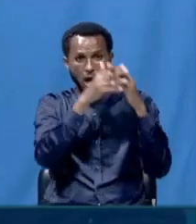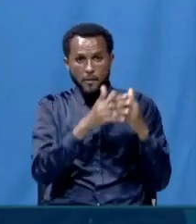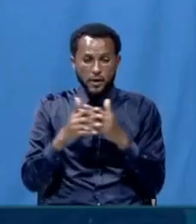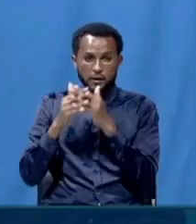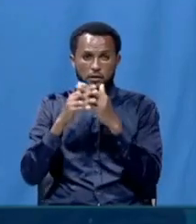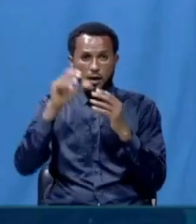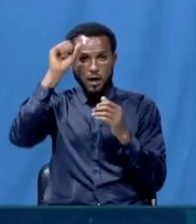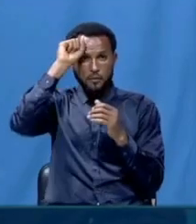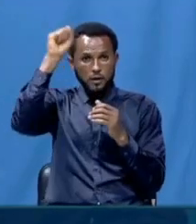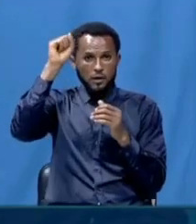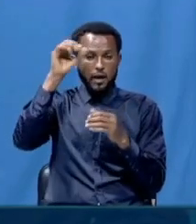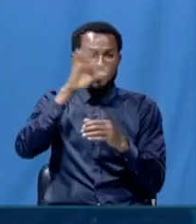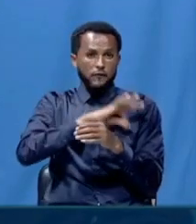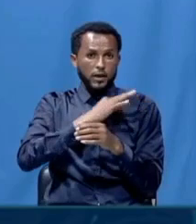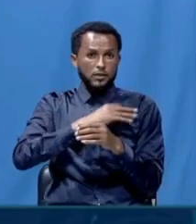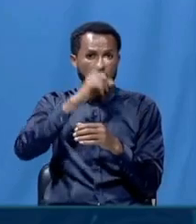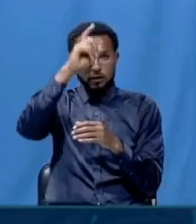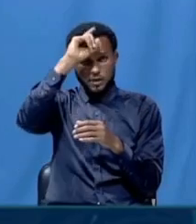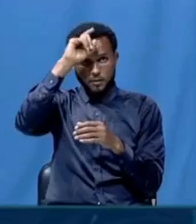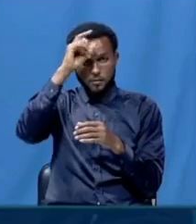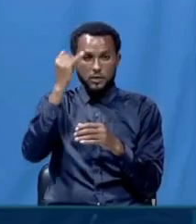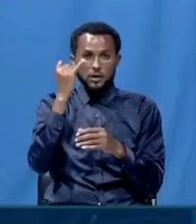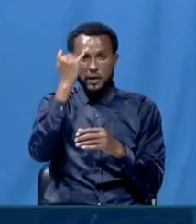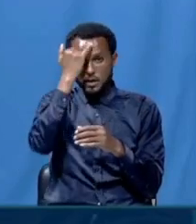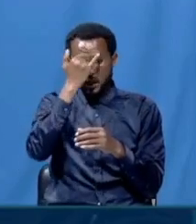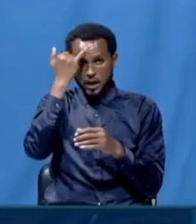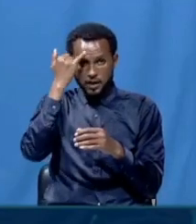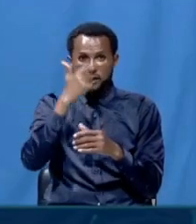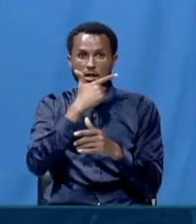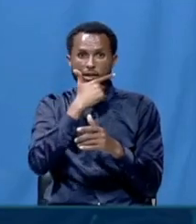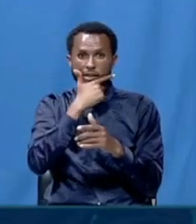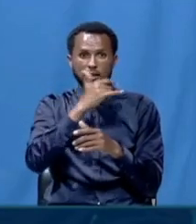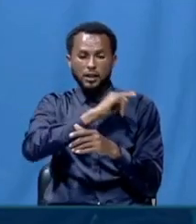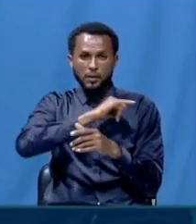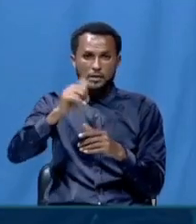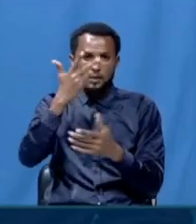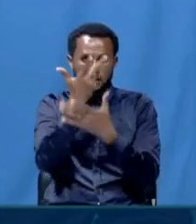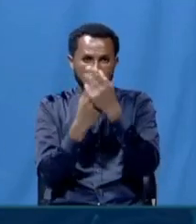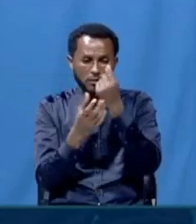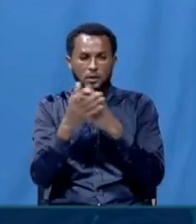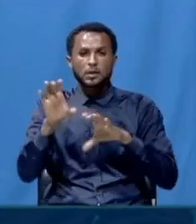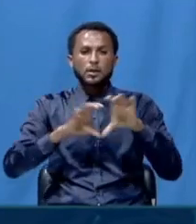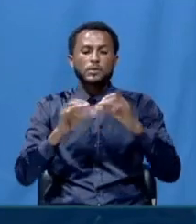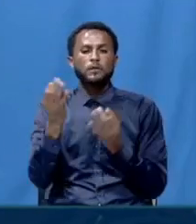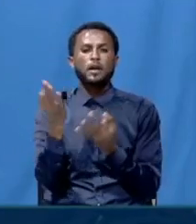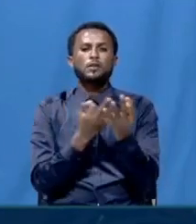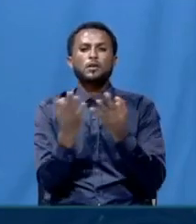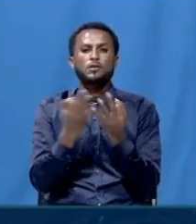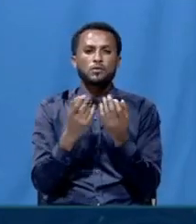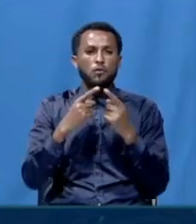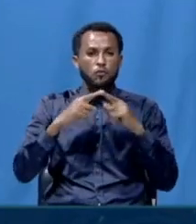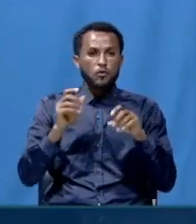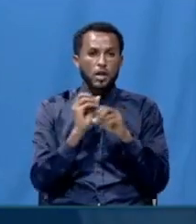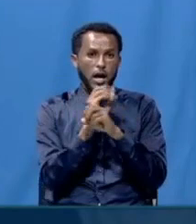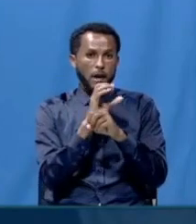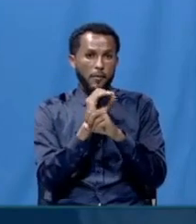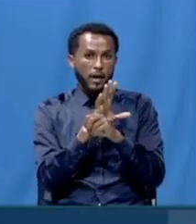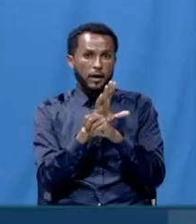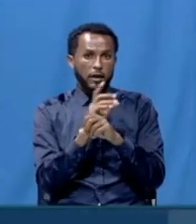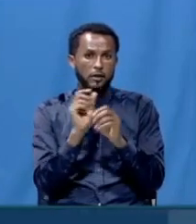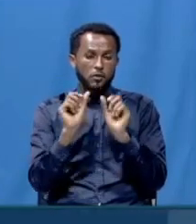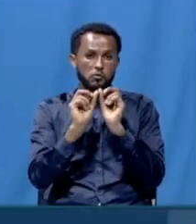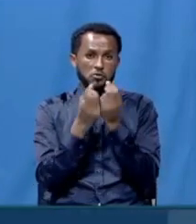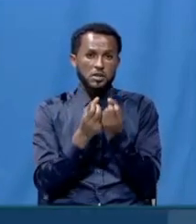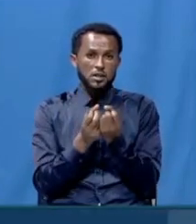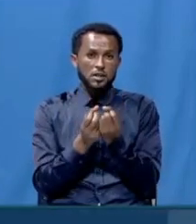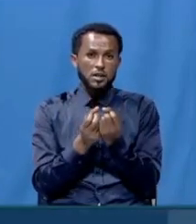ምስ አምባሳደራት ፈረንሳይ ጀርመን ጣልያንን እንግሊዝን እውን ተመሳሳሊ ዘተ ከም ዝገበራ ተገሊጹ ፍሉይ ኣማኻሪ ድሕነት ፋሽት ኣብይ